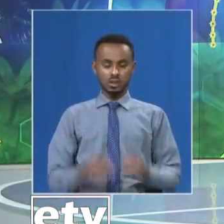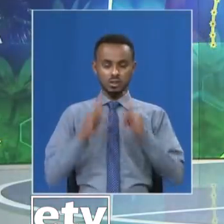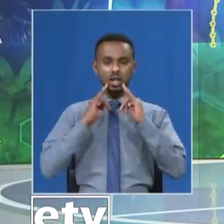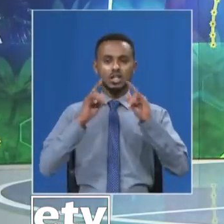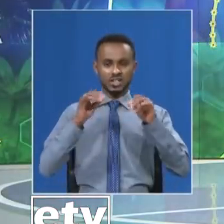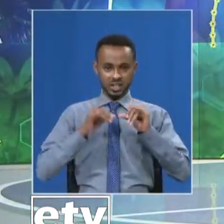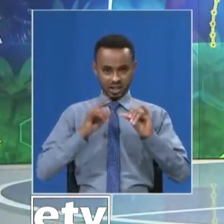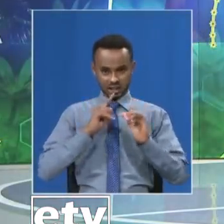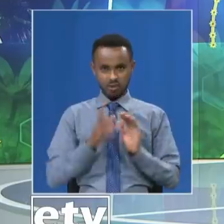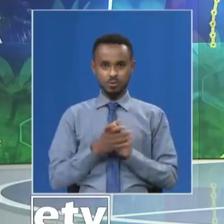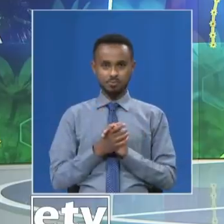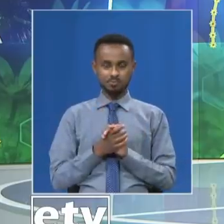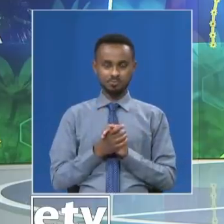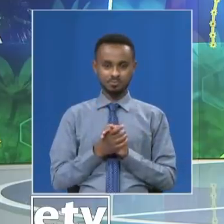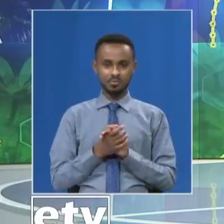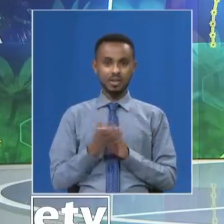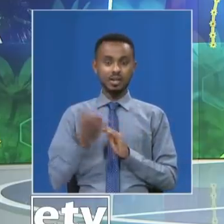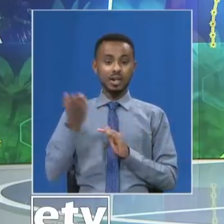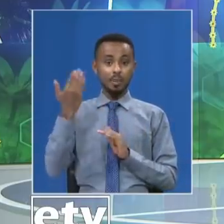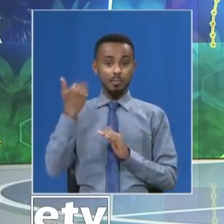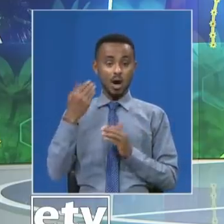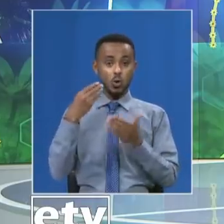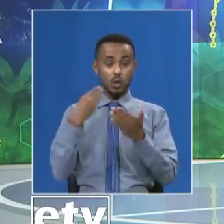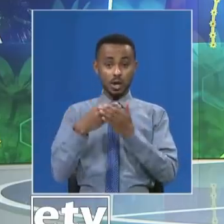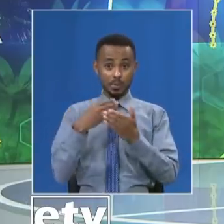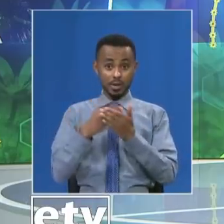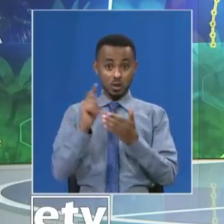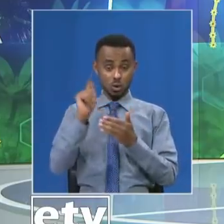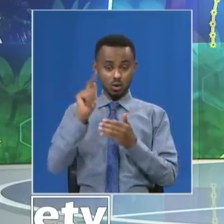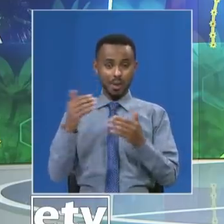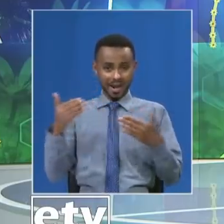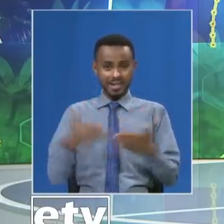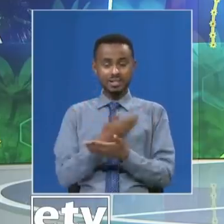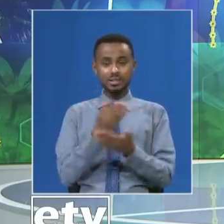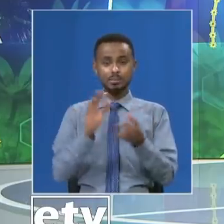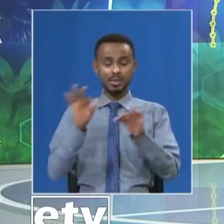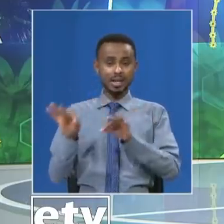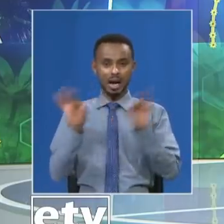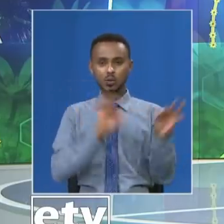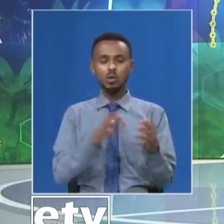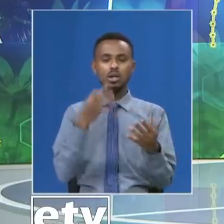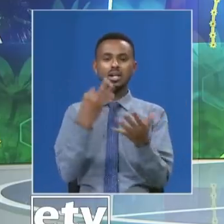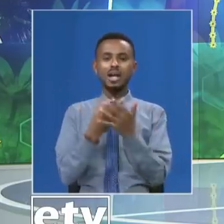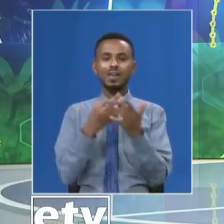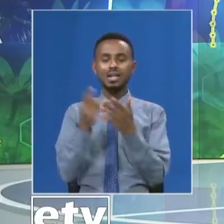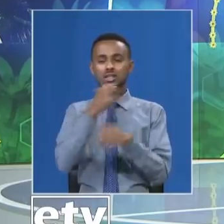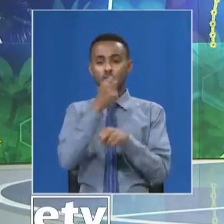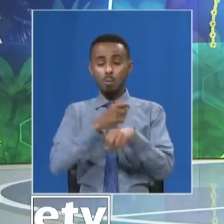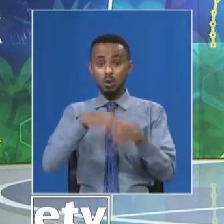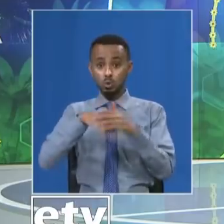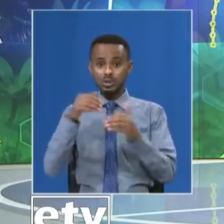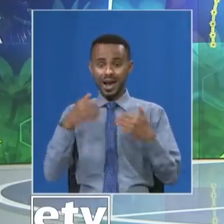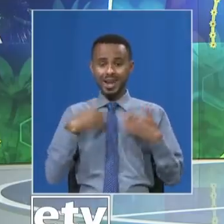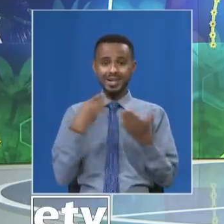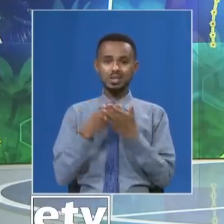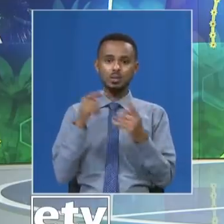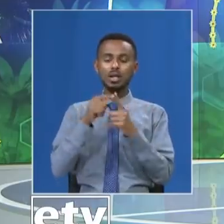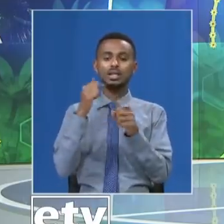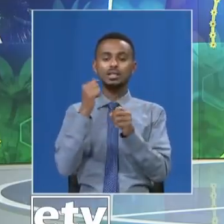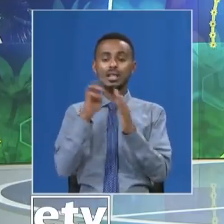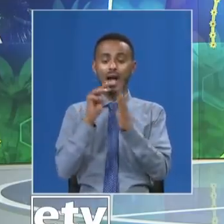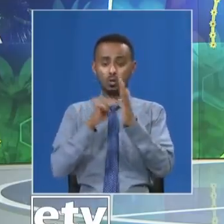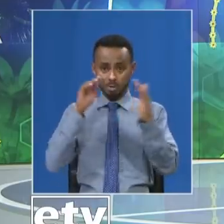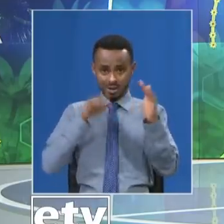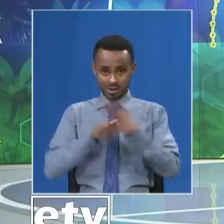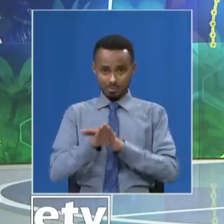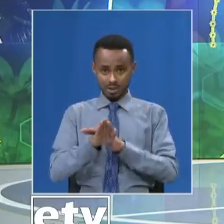ዜናችን እንደቀጠለ ነው። ነባሩ የብር ኖት በአዲስ መተካቱ ከፋይናንስ ተቋማት ውጪ ያለን ገንዘብ ወደ ስርዓቱ